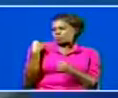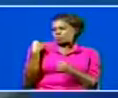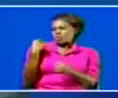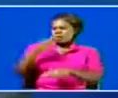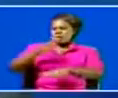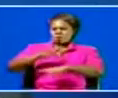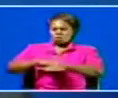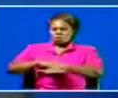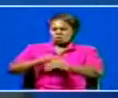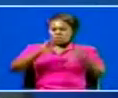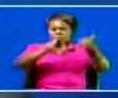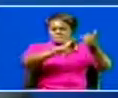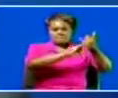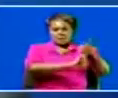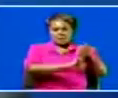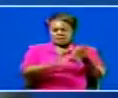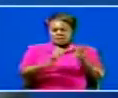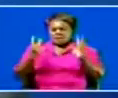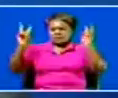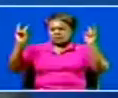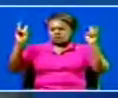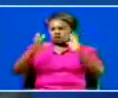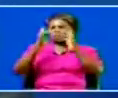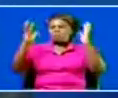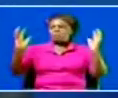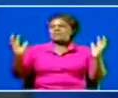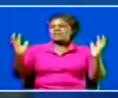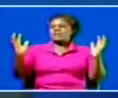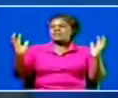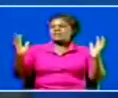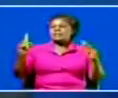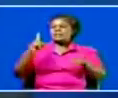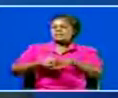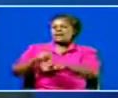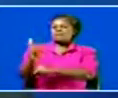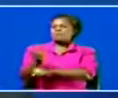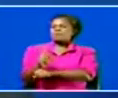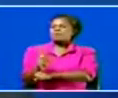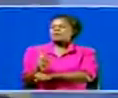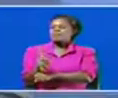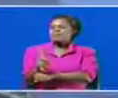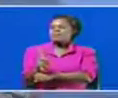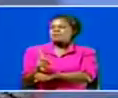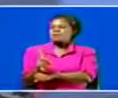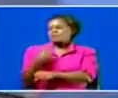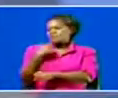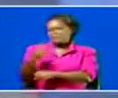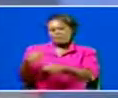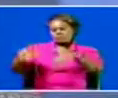masuala ya ndoa. Swala kuu hapa ni wakati gani labda Kadzo inakuwa unasema